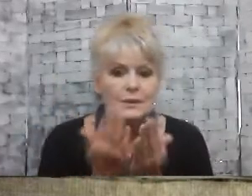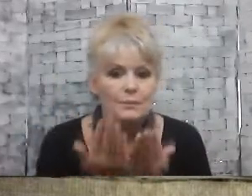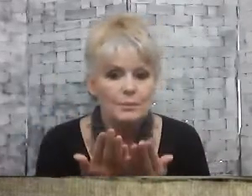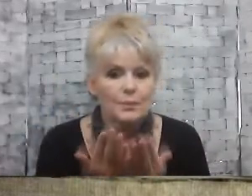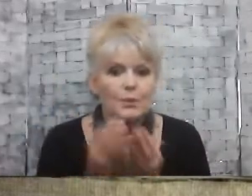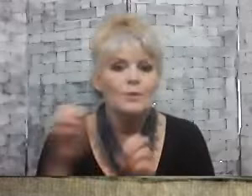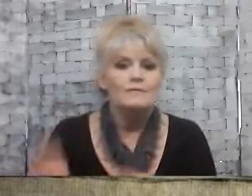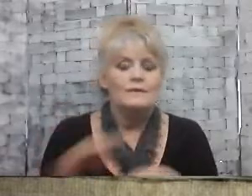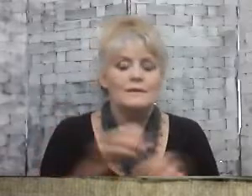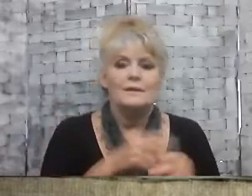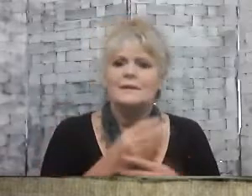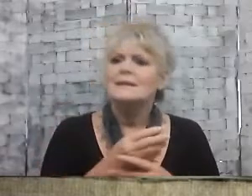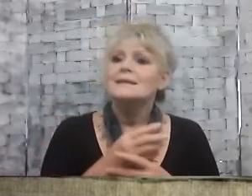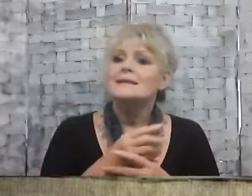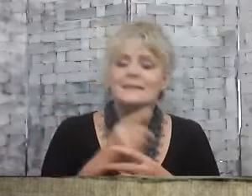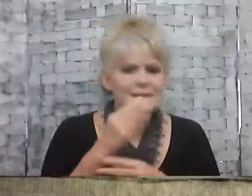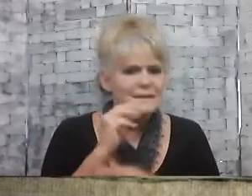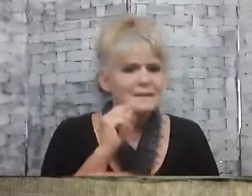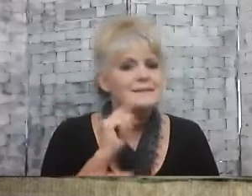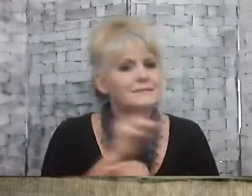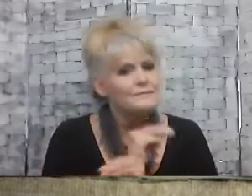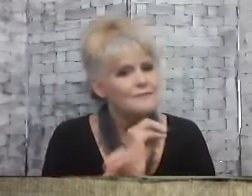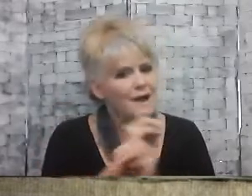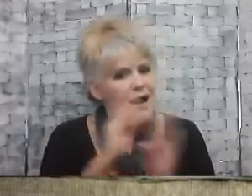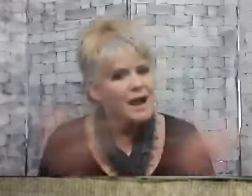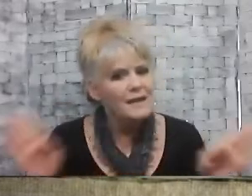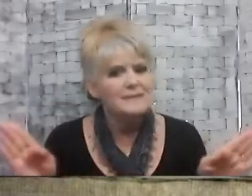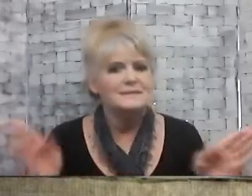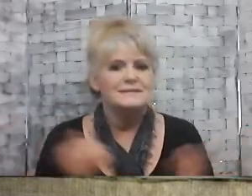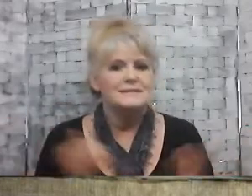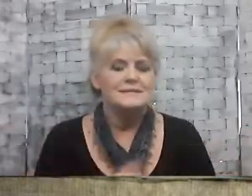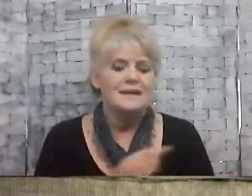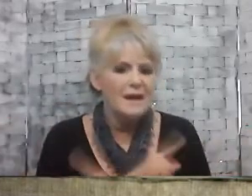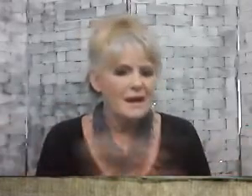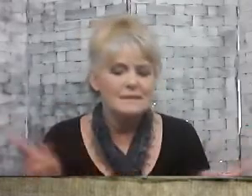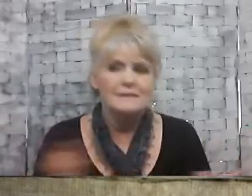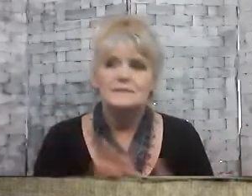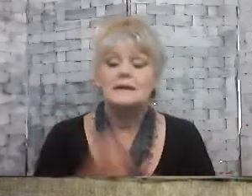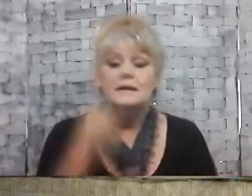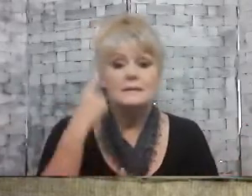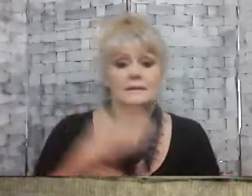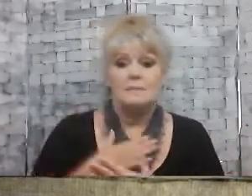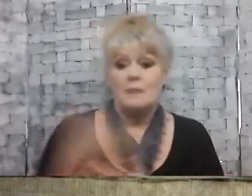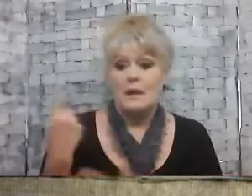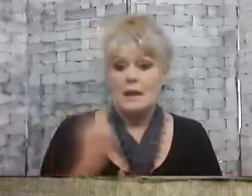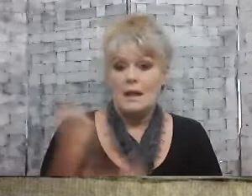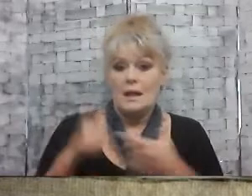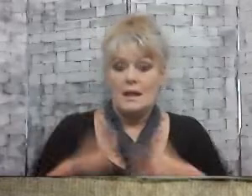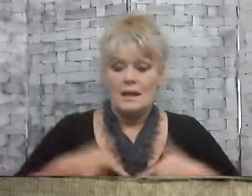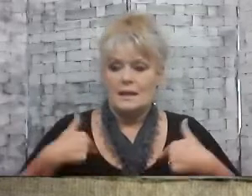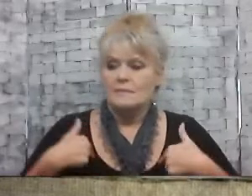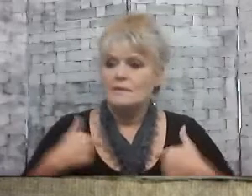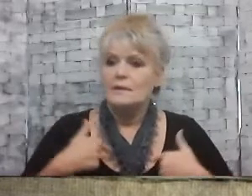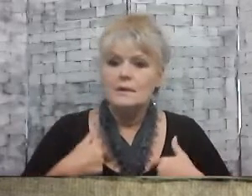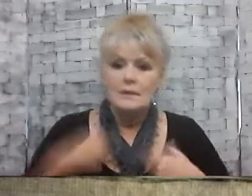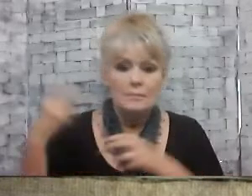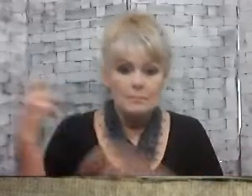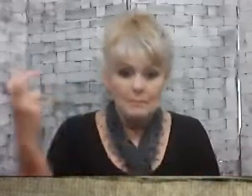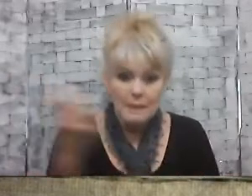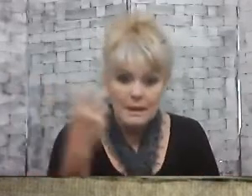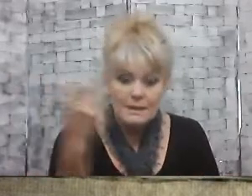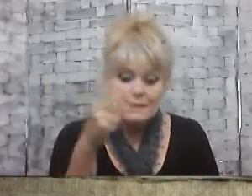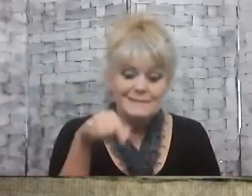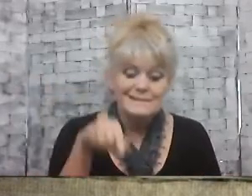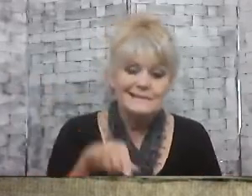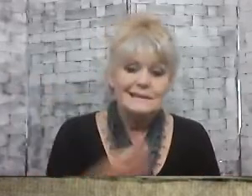gaan ontdek, dinge is verrassend anders. En ek kan vir jou sê uit my eie lewe uit, dat